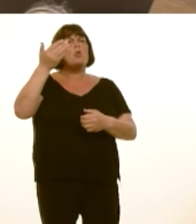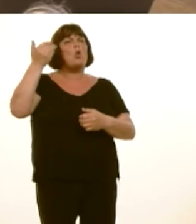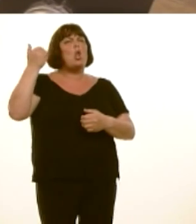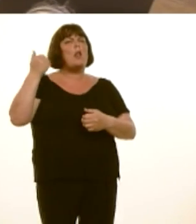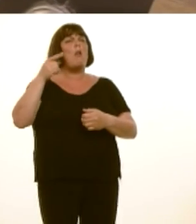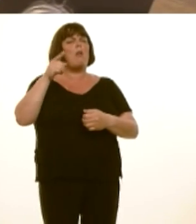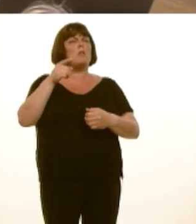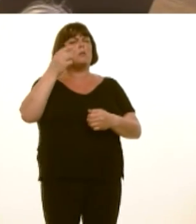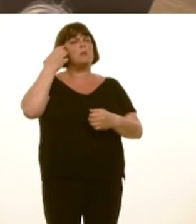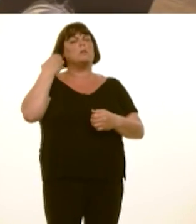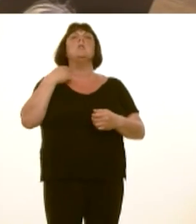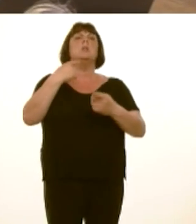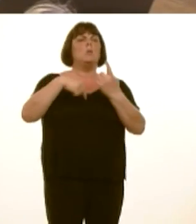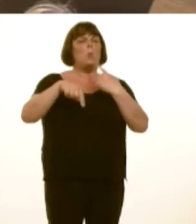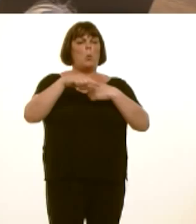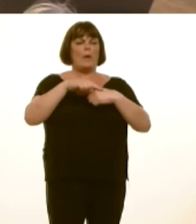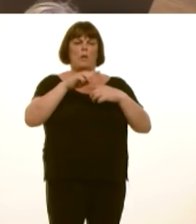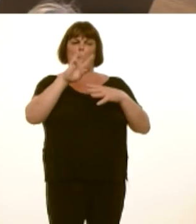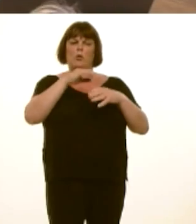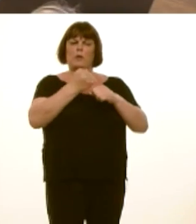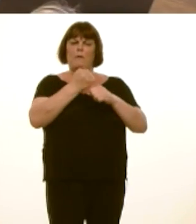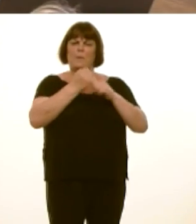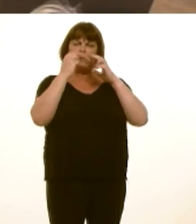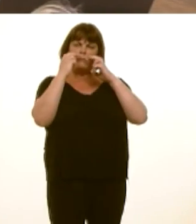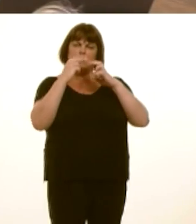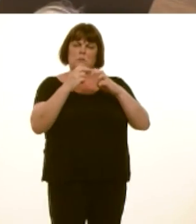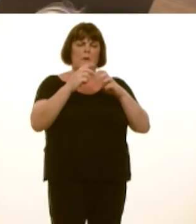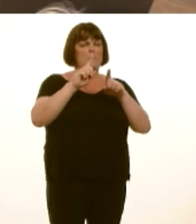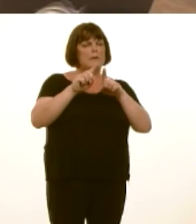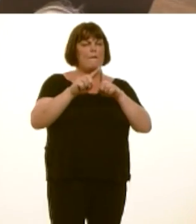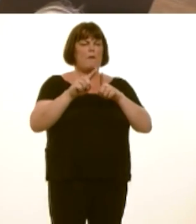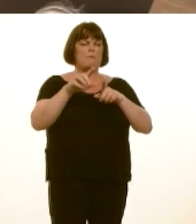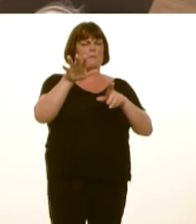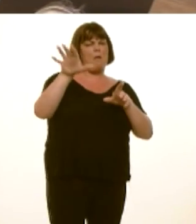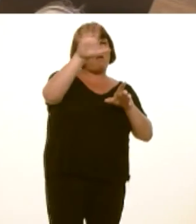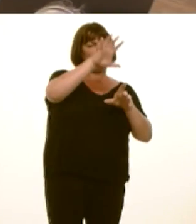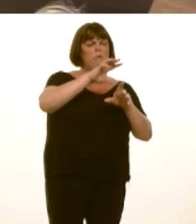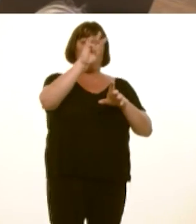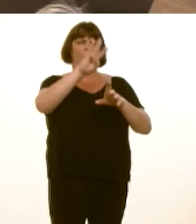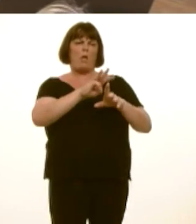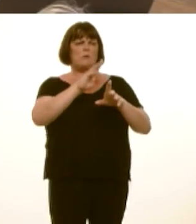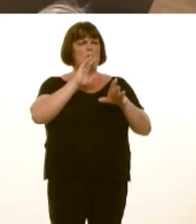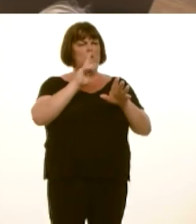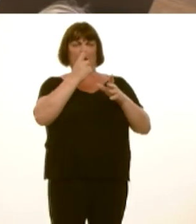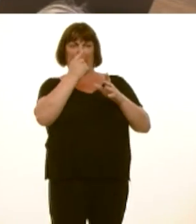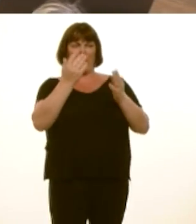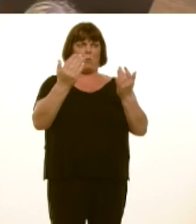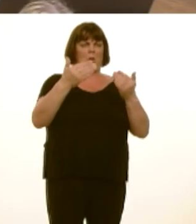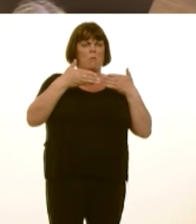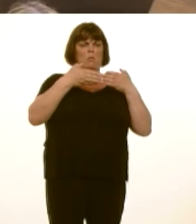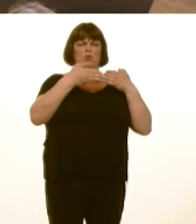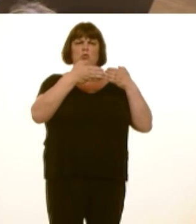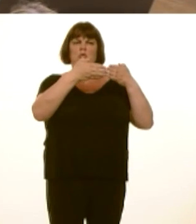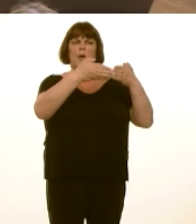strategaeth i fod i'r porthladdoedd yng Nghymru sydd yn cymryd llongau fel hyn. A ni'n deall wrth gwrs bod Caergybi a hefyd Abergwaun gyda'r